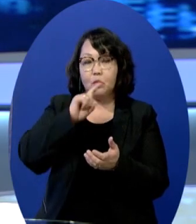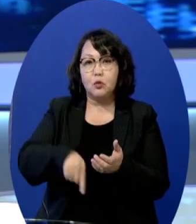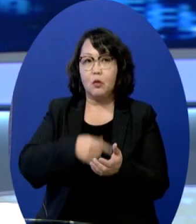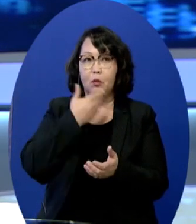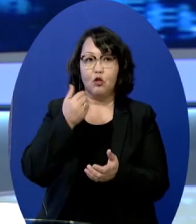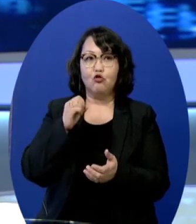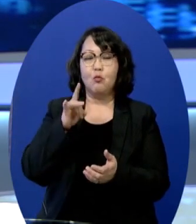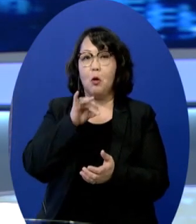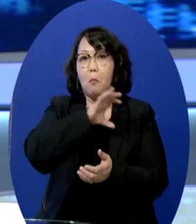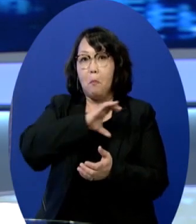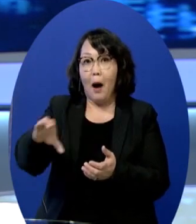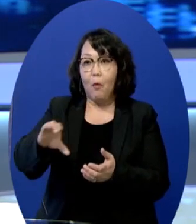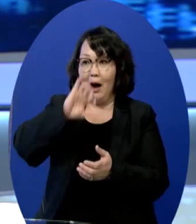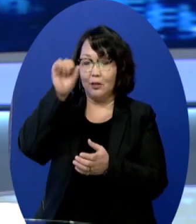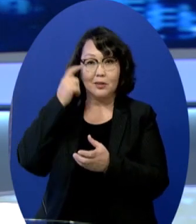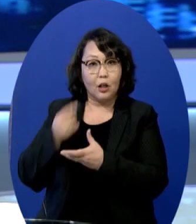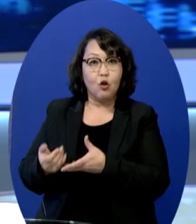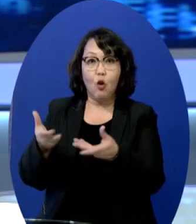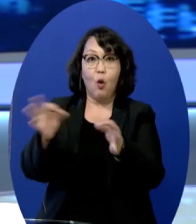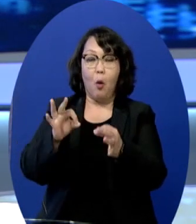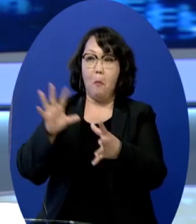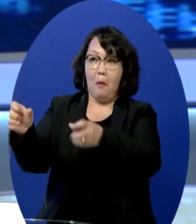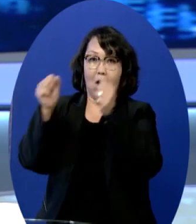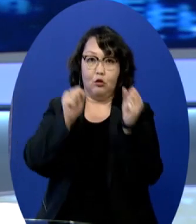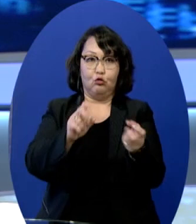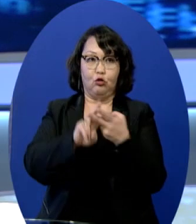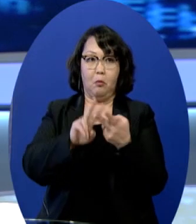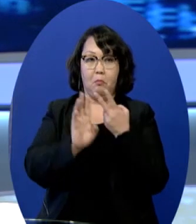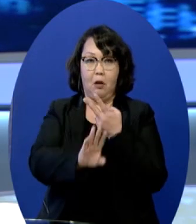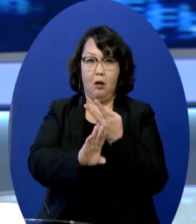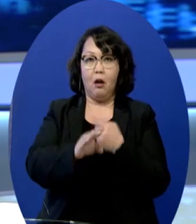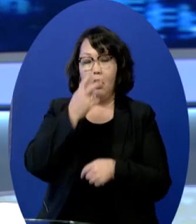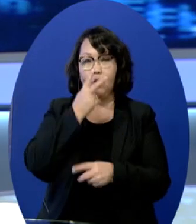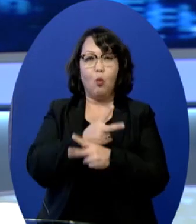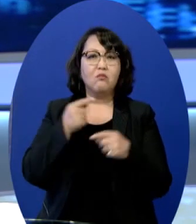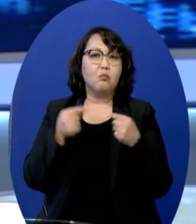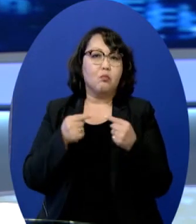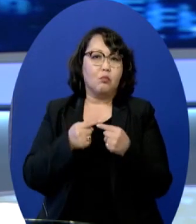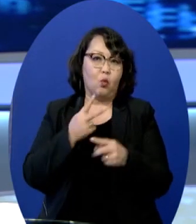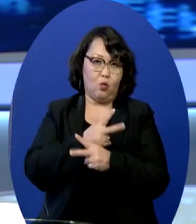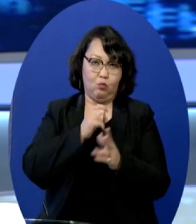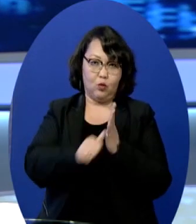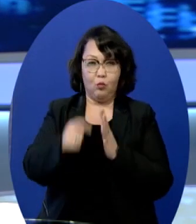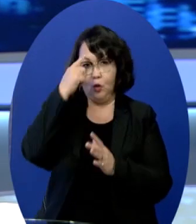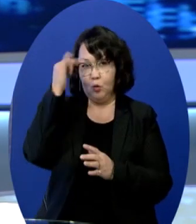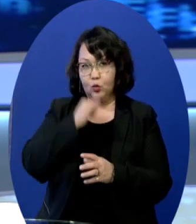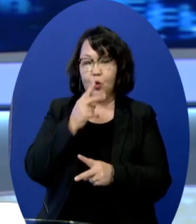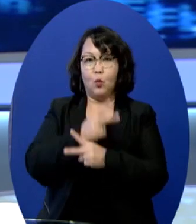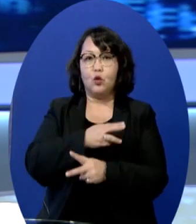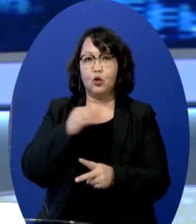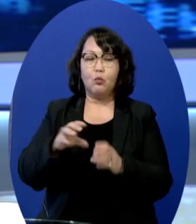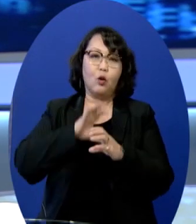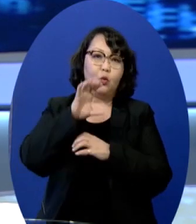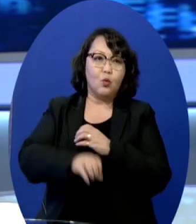оруулаагүй байхад цагдан хорж энэ хугацаанд ял эдлүүлсэн нь хууль зөрчсөн үйлдэл гарсан. Энэ нь Монгол Улсын хууль тогтоомж, олон улсын